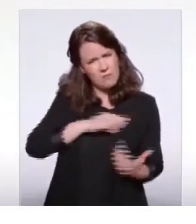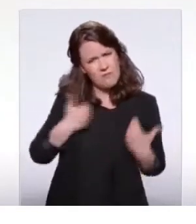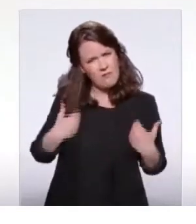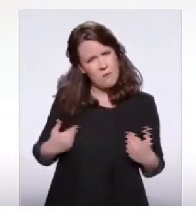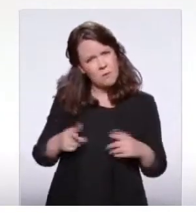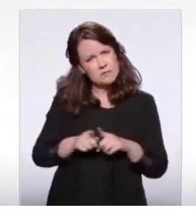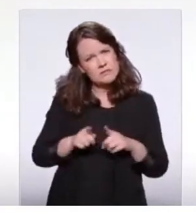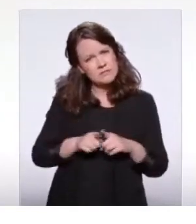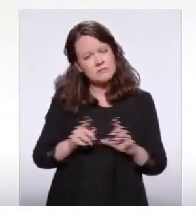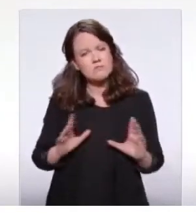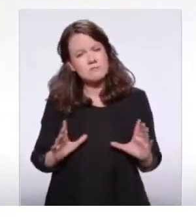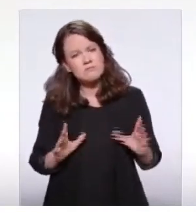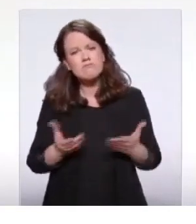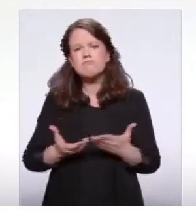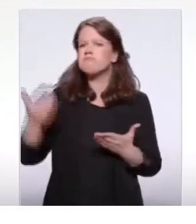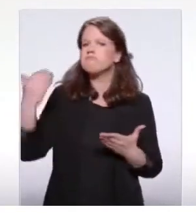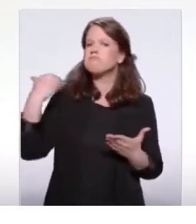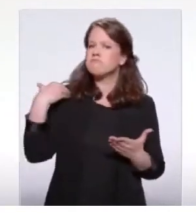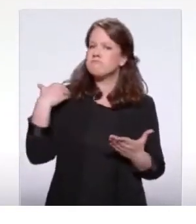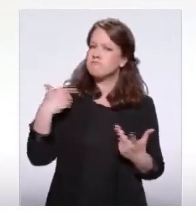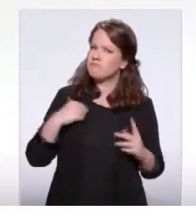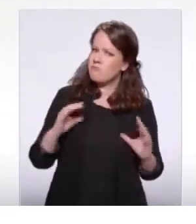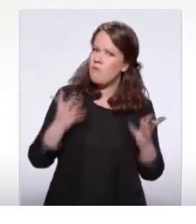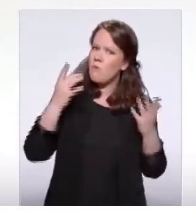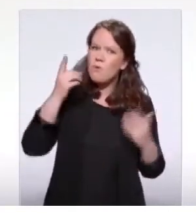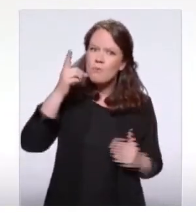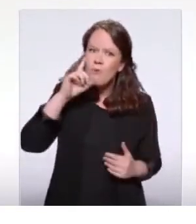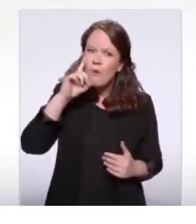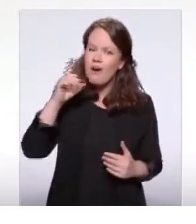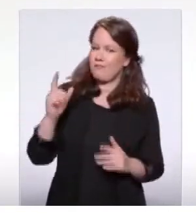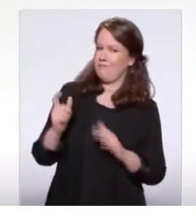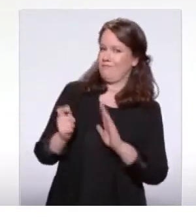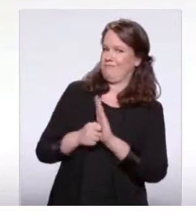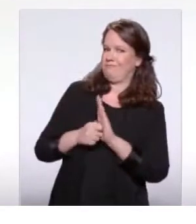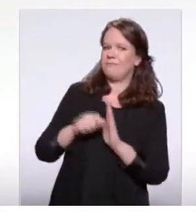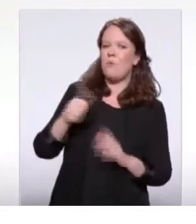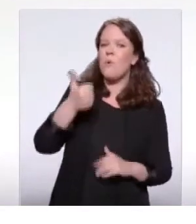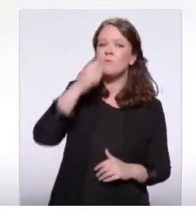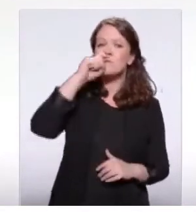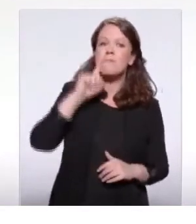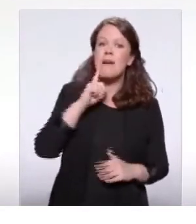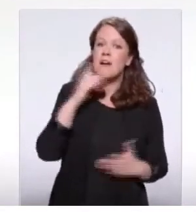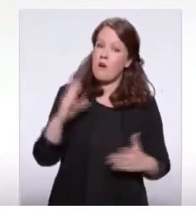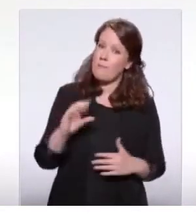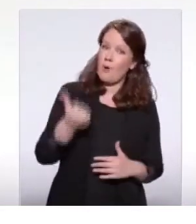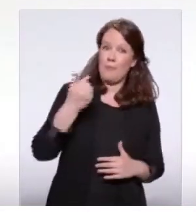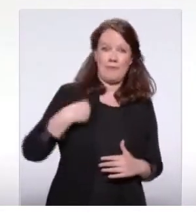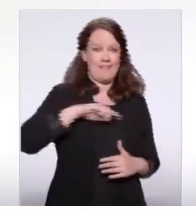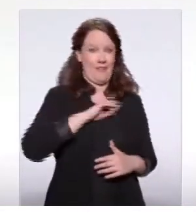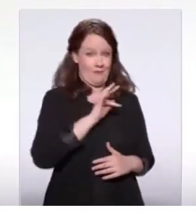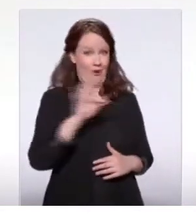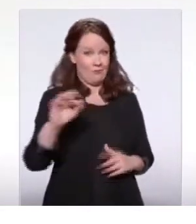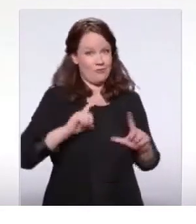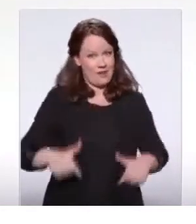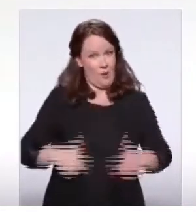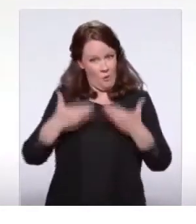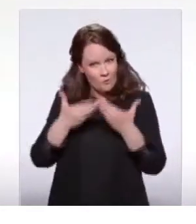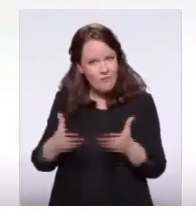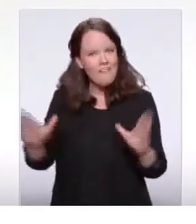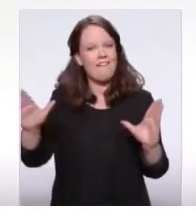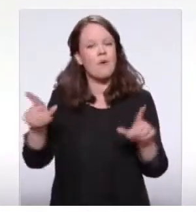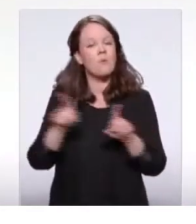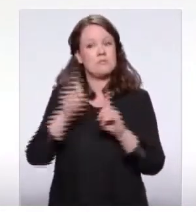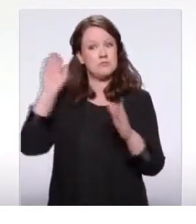dans notre pays, d'avoir réouvert parmi les premiers nos écoles au printemps dernier, le 11 mai, rappelez-vous, et de les avoir maintenues